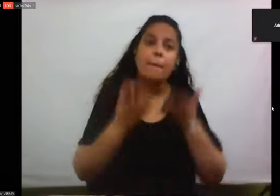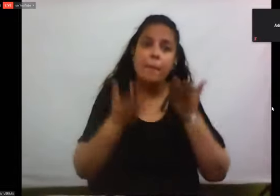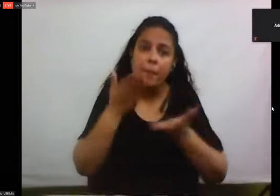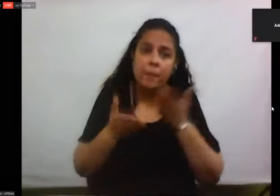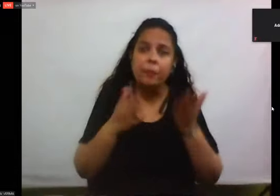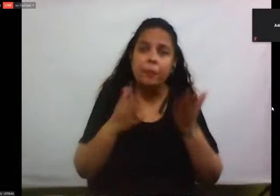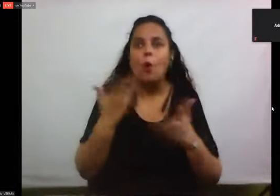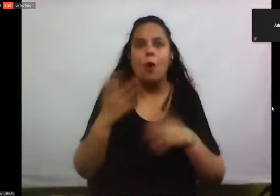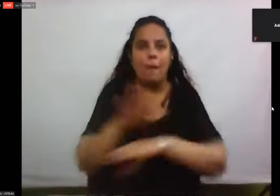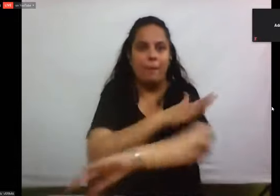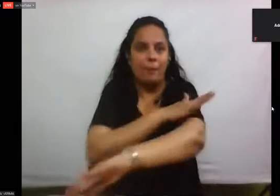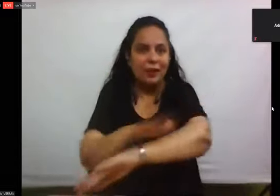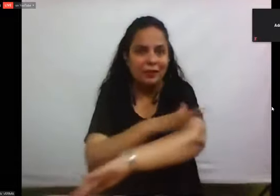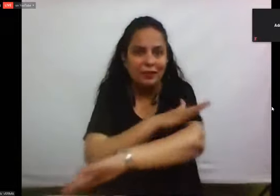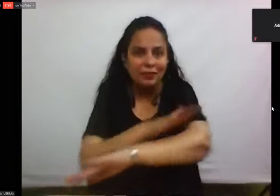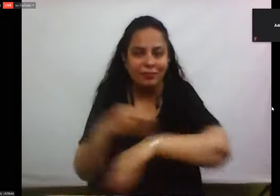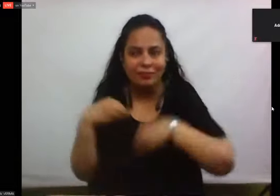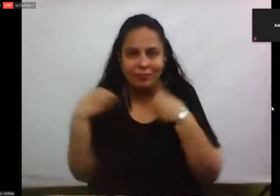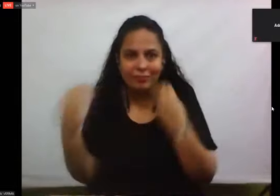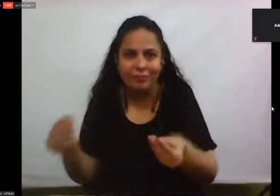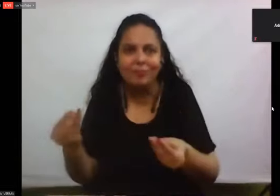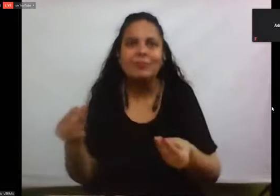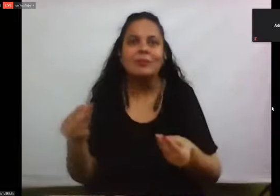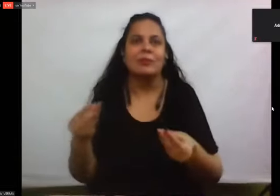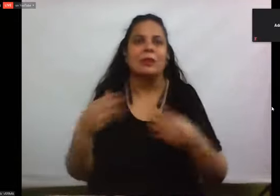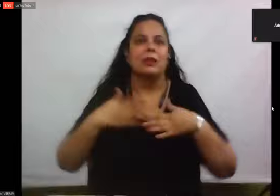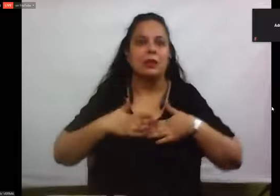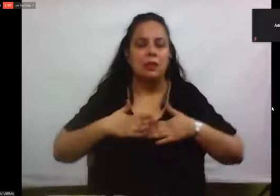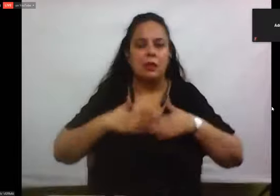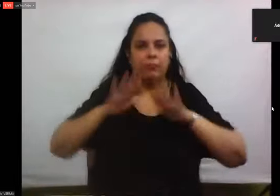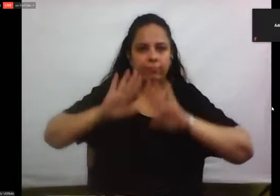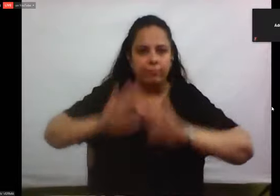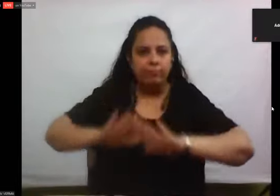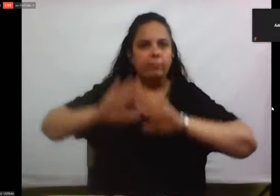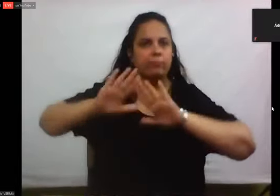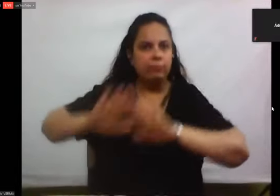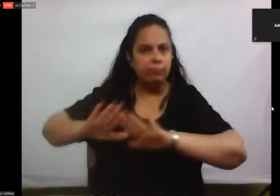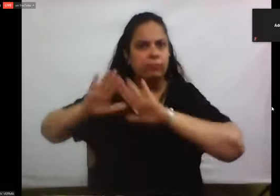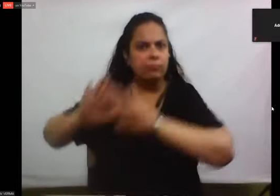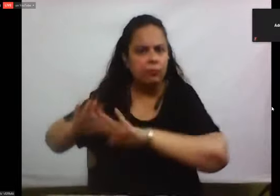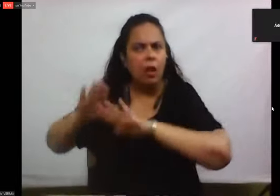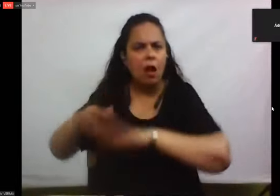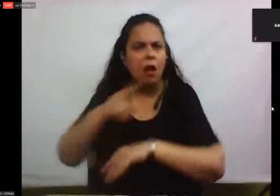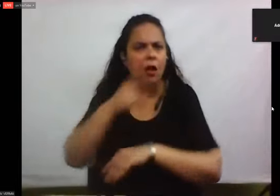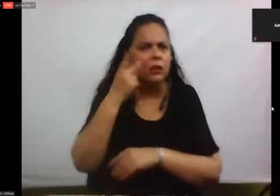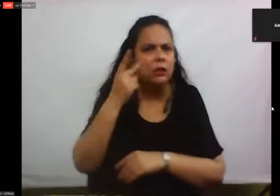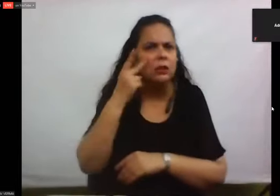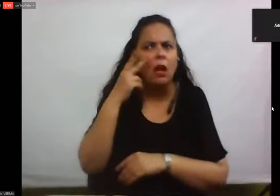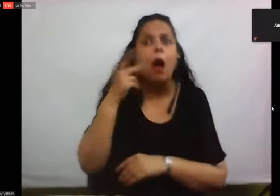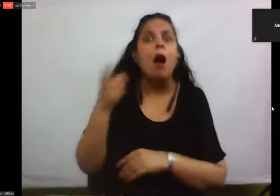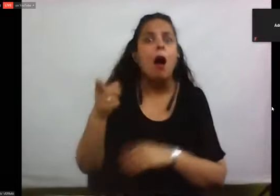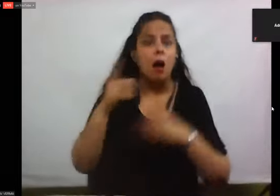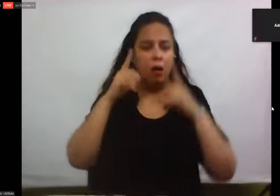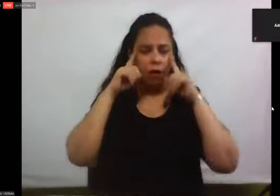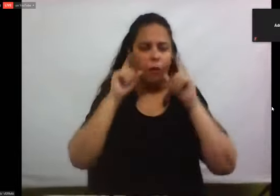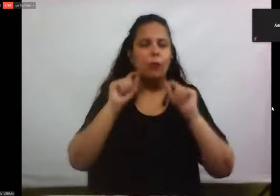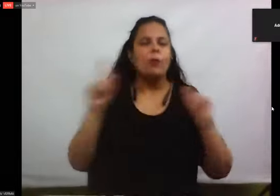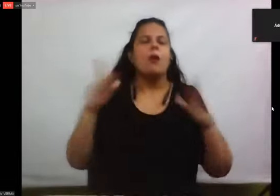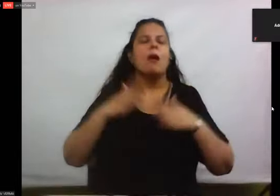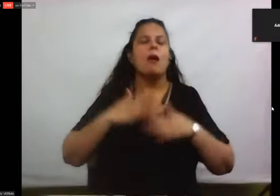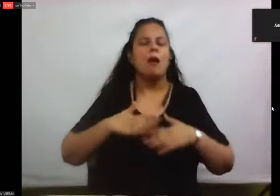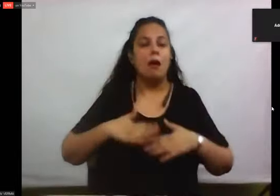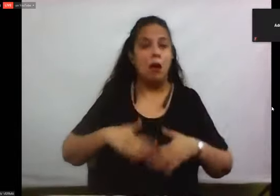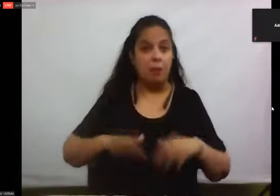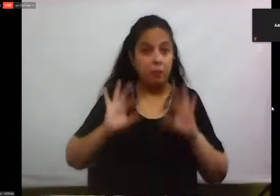दे देते हैं, एक चेस्ट पे प्रेशर दे देते हैं, तो क्या वो शांत हो सकता है. एक आध बार अगर कोई